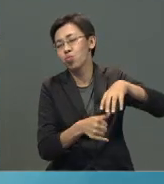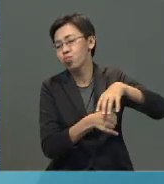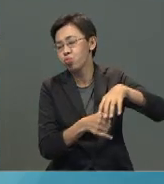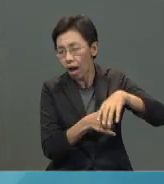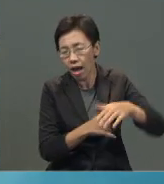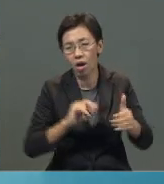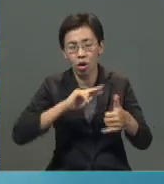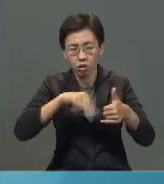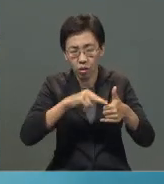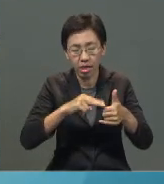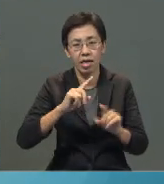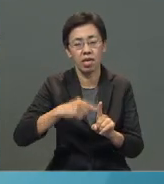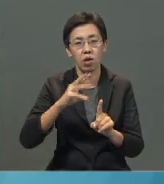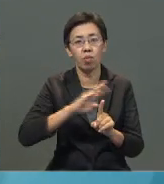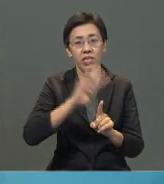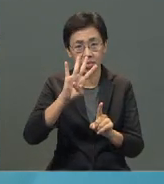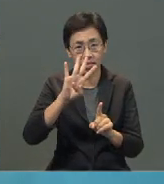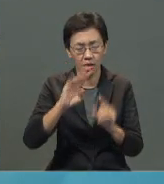มิถุนายนเข้าพักเสกอทันทีที่กรุงเทพฯก็ตรวจเช็ควันที่4